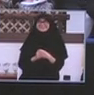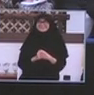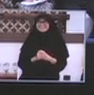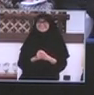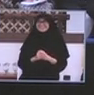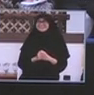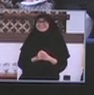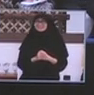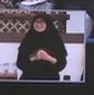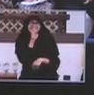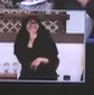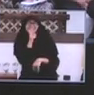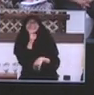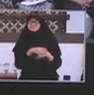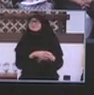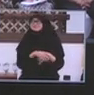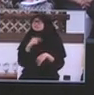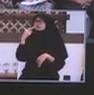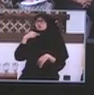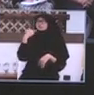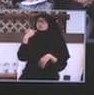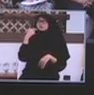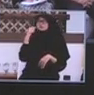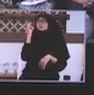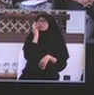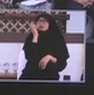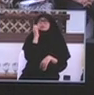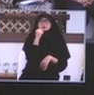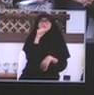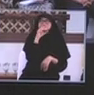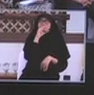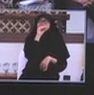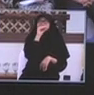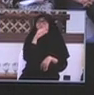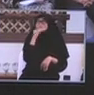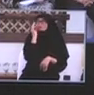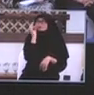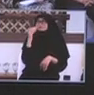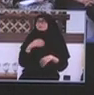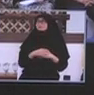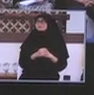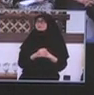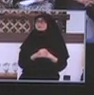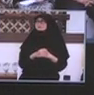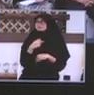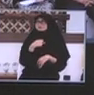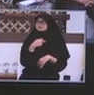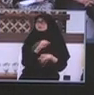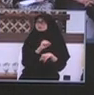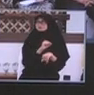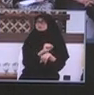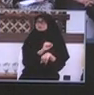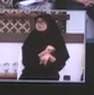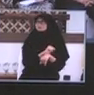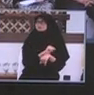Rusjan. Ya, saya ketemu dengan Pak Gubernur, saya enggak kira Pak Gubernur. Ya, jenengan ngasto di mana? Saya pekerjaan ini bukan Pak